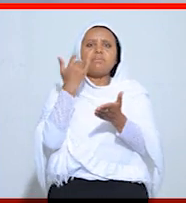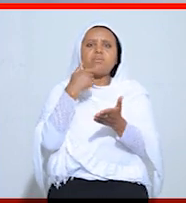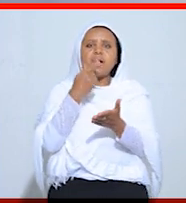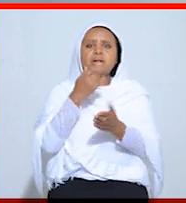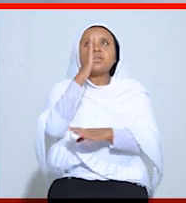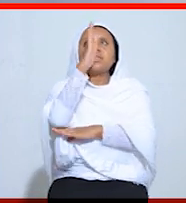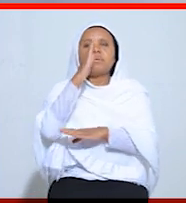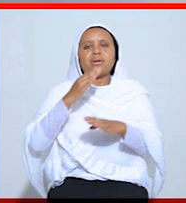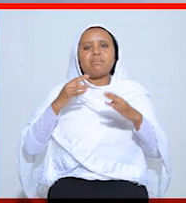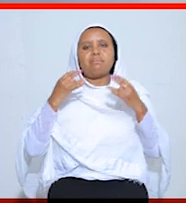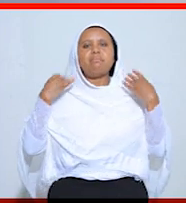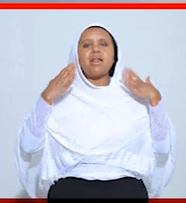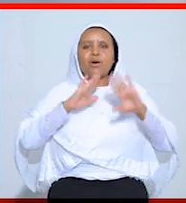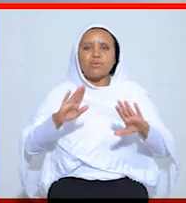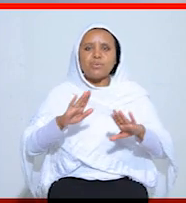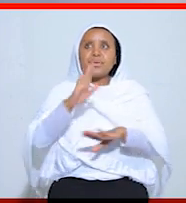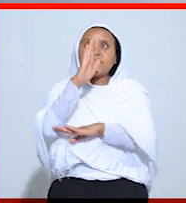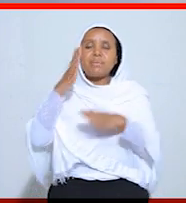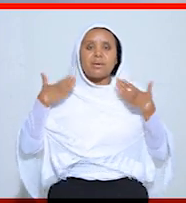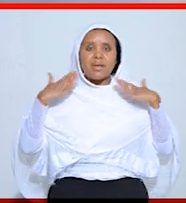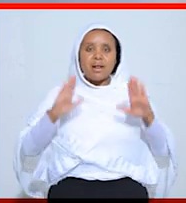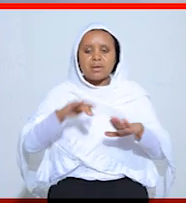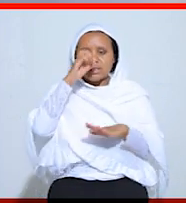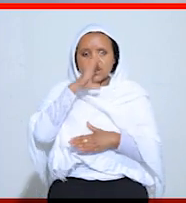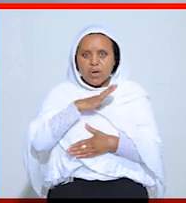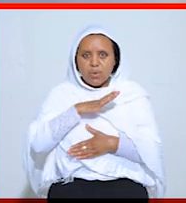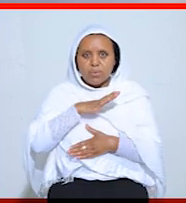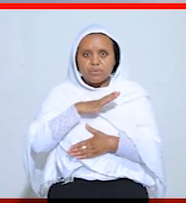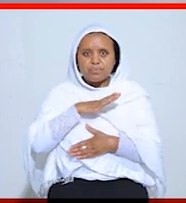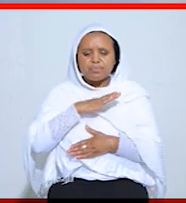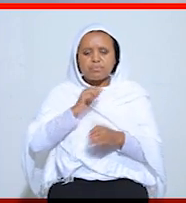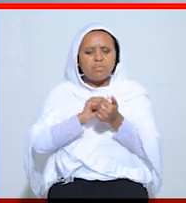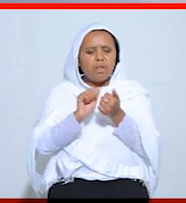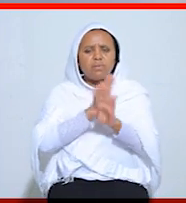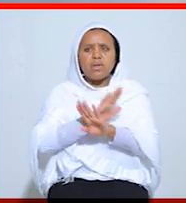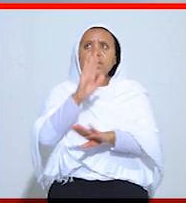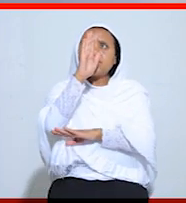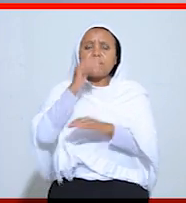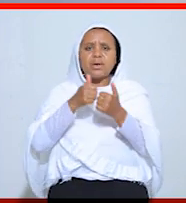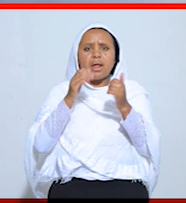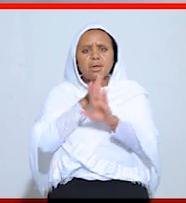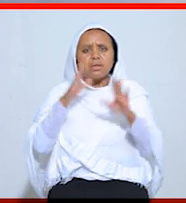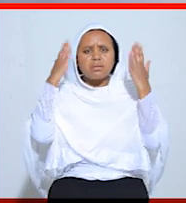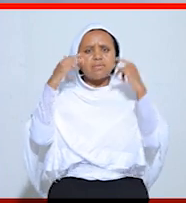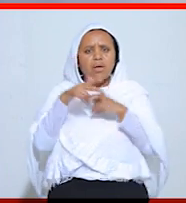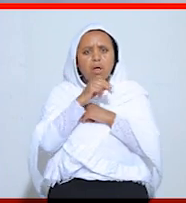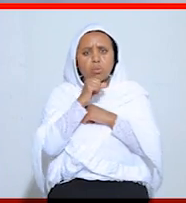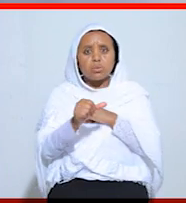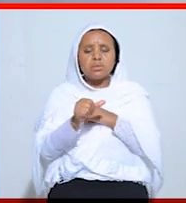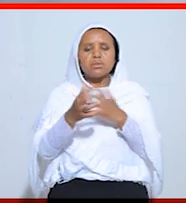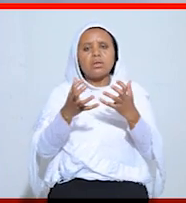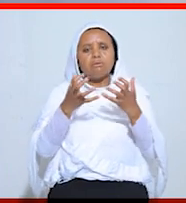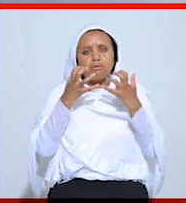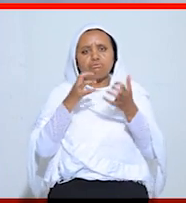ያግዝ የነበረው የእግዚአብሔር መልአክ ነው። ለምን? የእግዚአብሔር መልአክ ሰው እንዳይጠፋ ከእግዚአብሔር እንዳይለይ ተስፋ